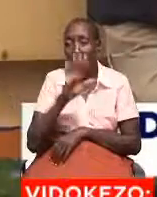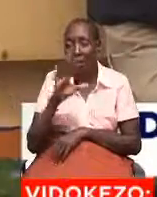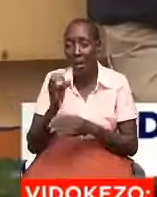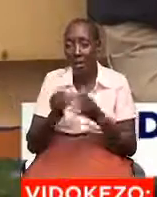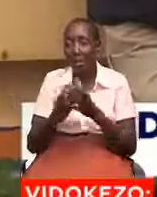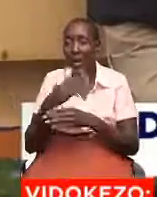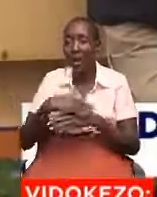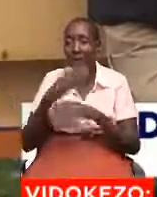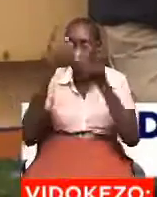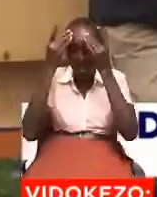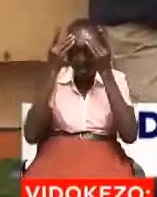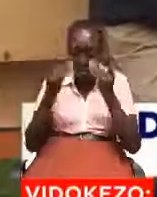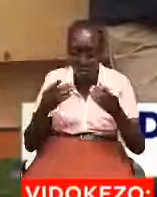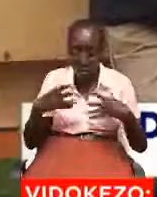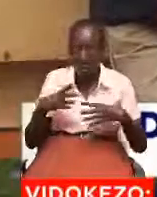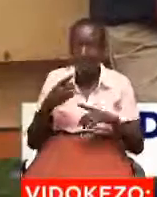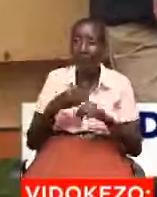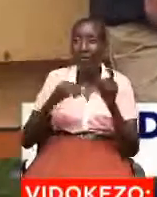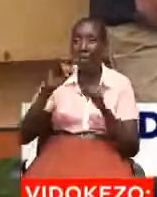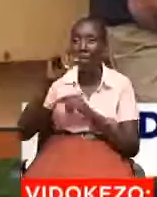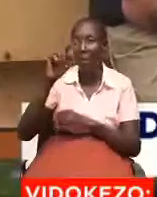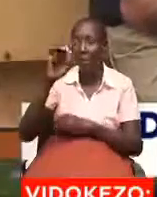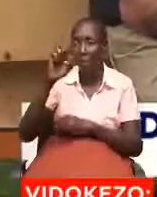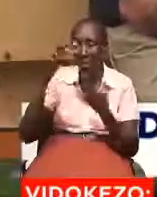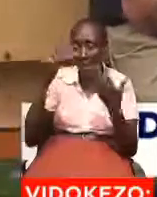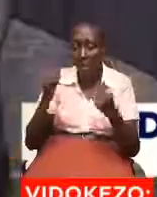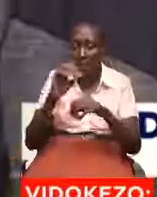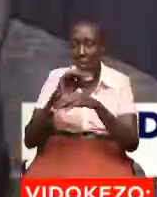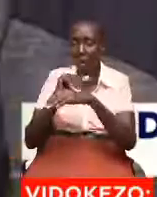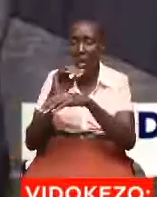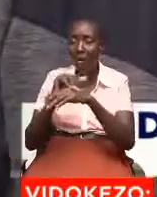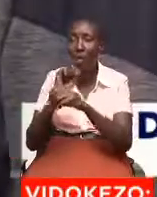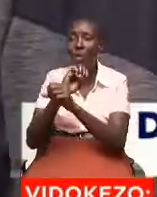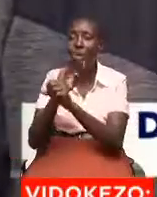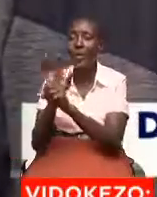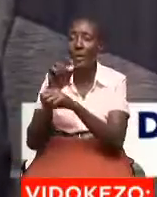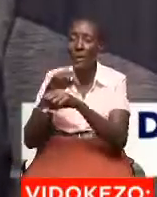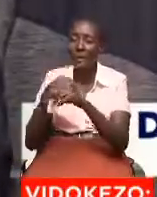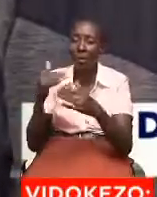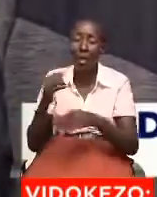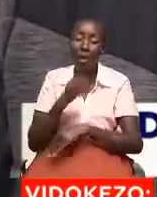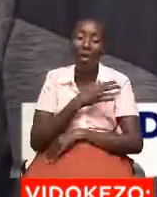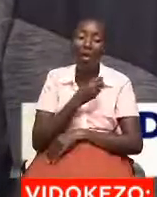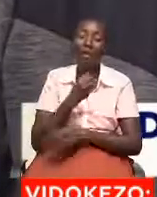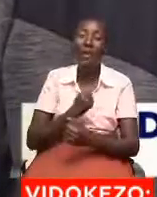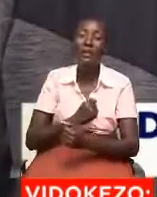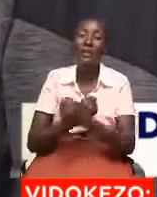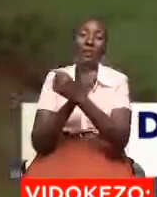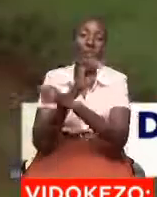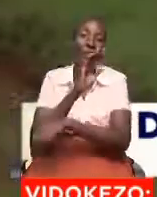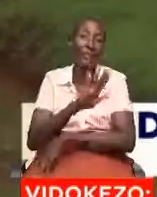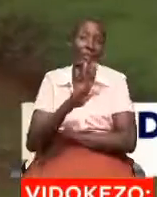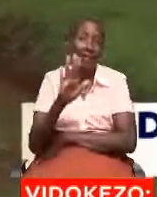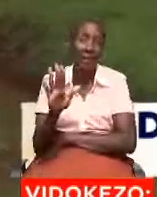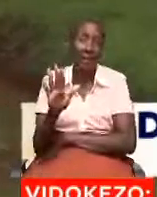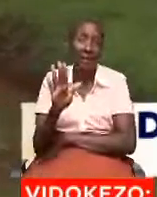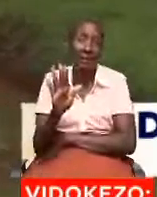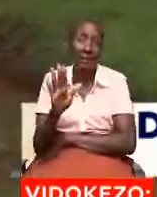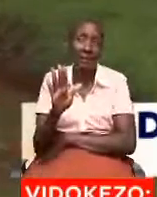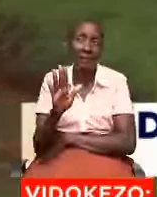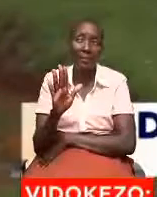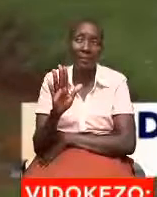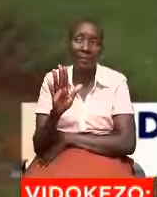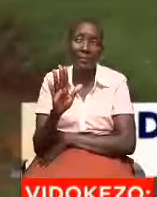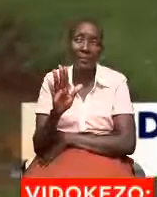ya baadhi ya wenyeji wa Iten kuwabandika majina corona. Sasa wanahofia usalama wao. That young